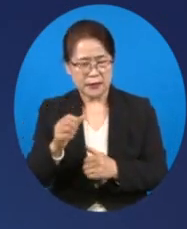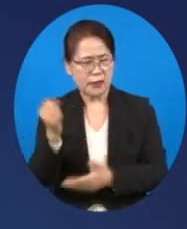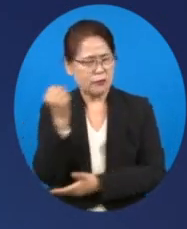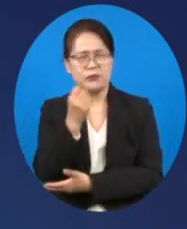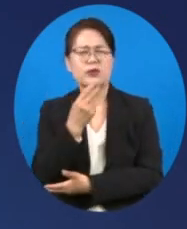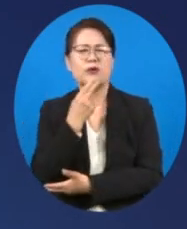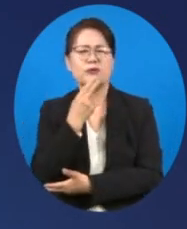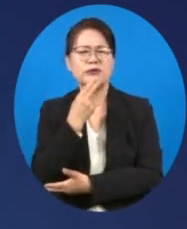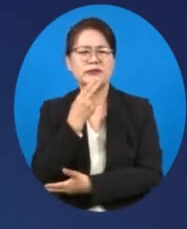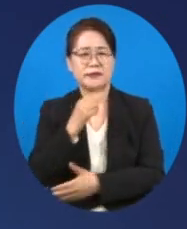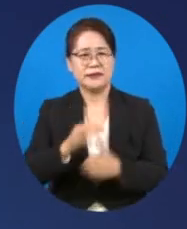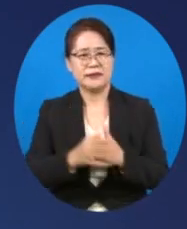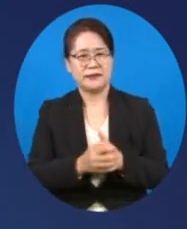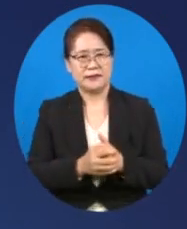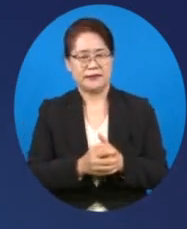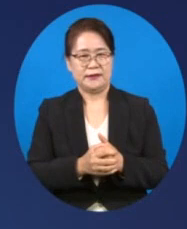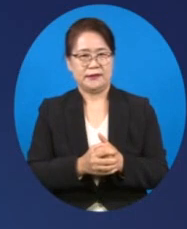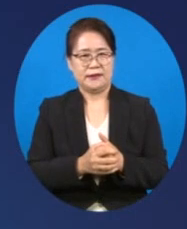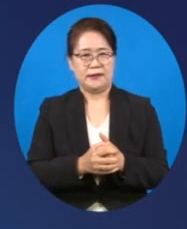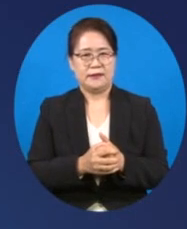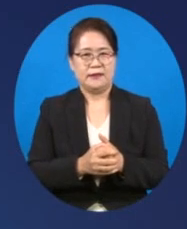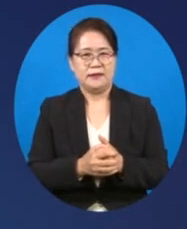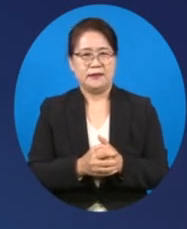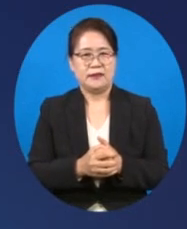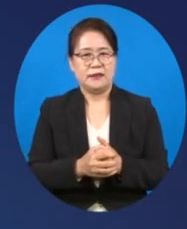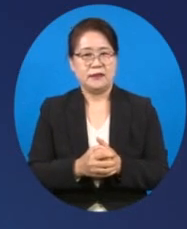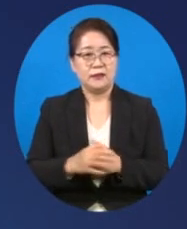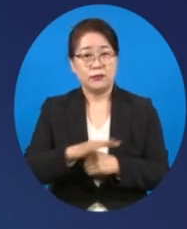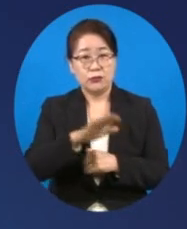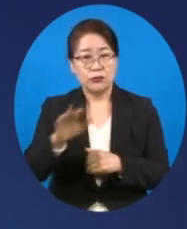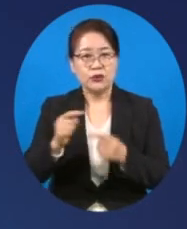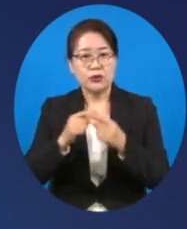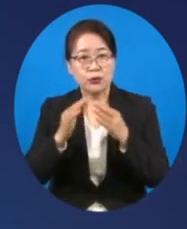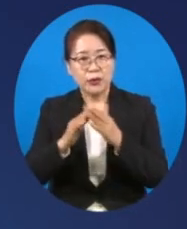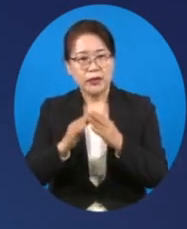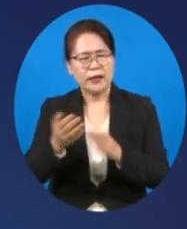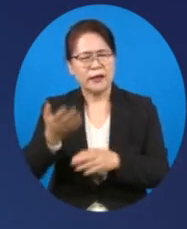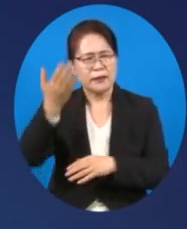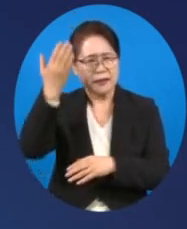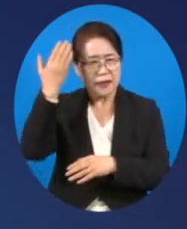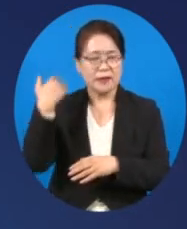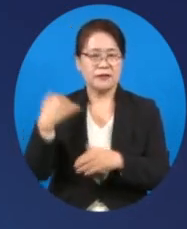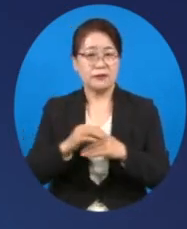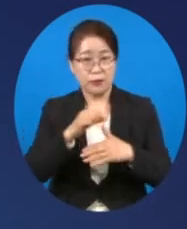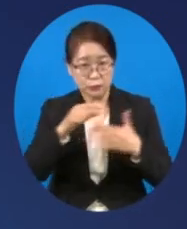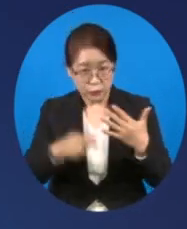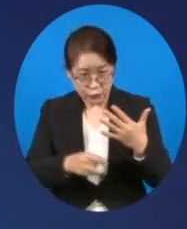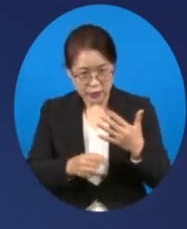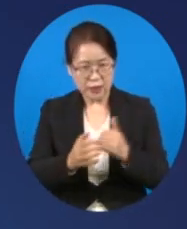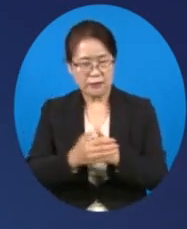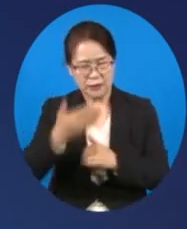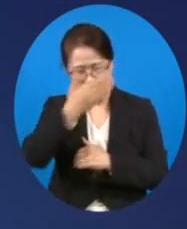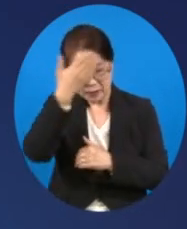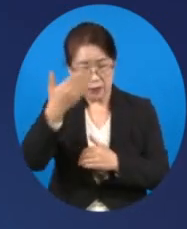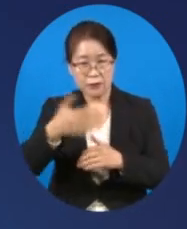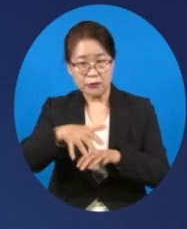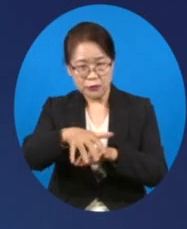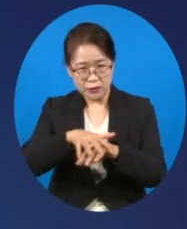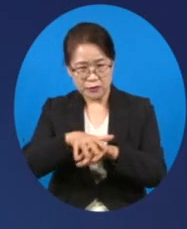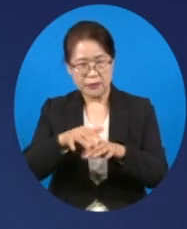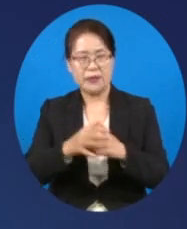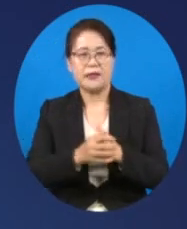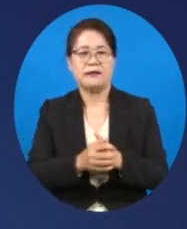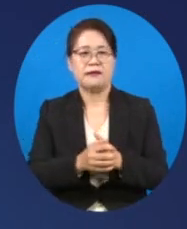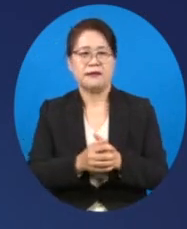말이에요 그러니까 영어로 펌이라는 말입니다 우리가 예전에 우리 청년 집회 이름이 뭐예요